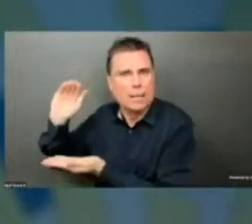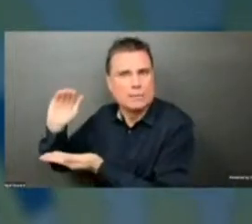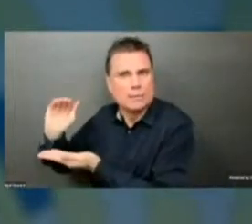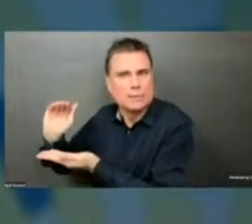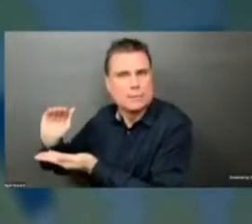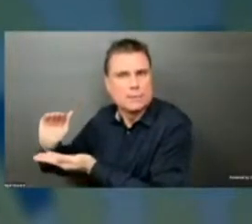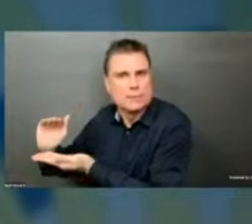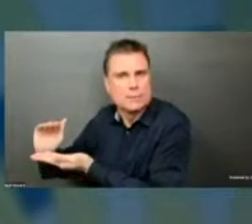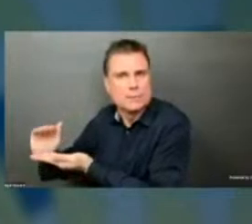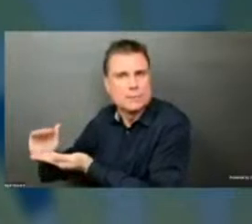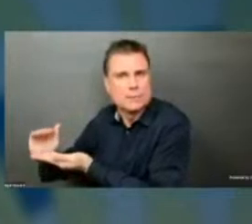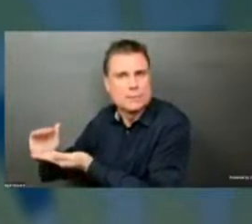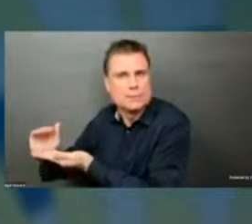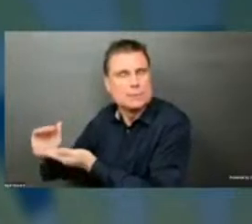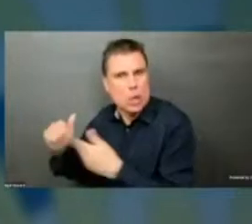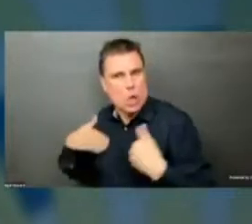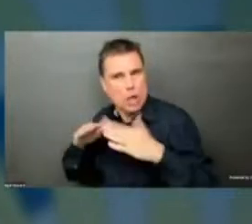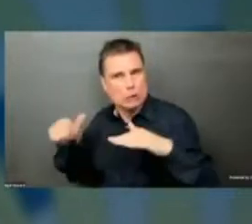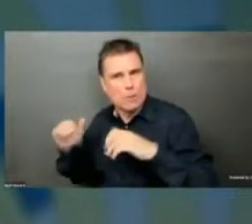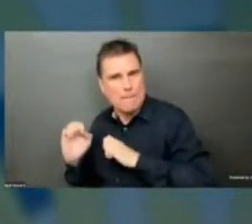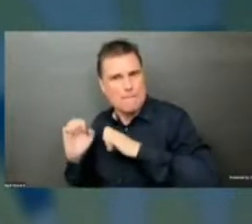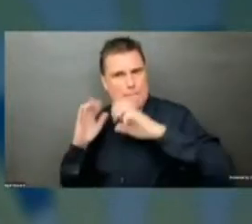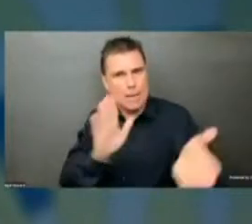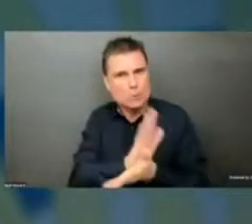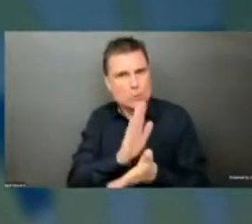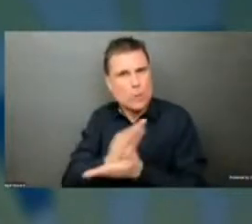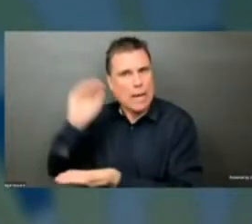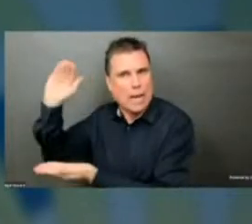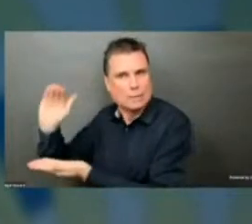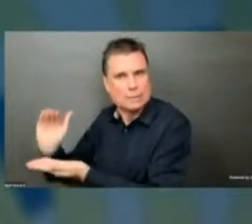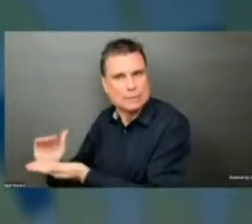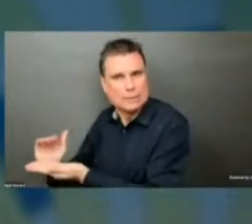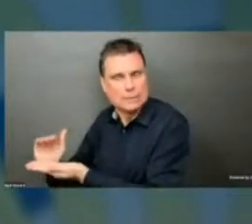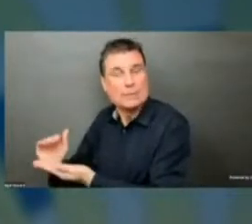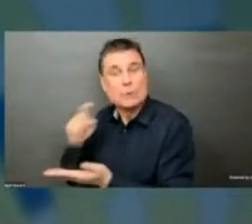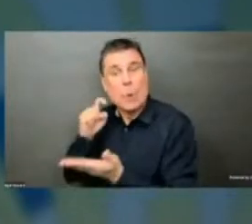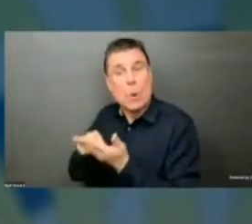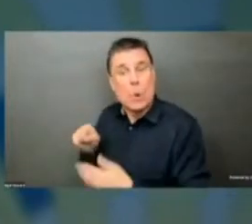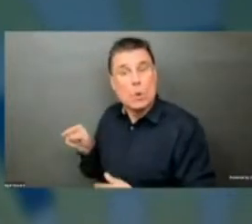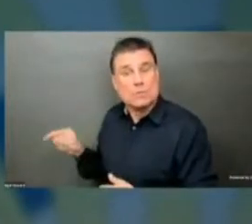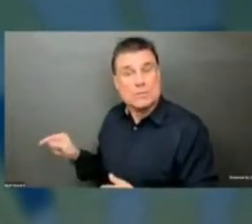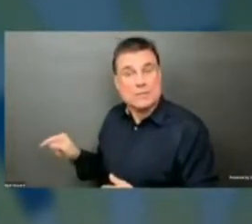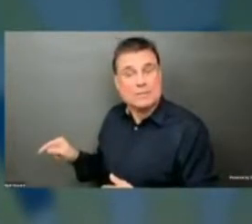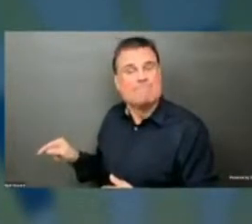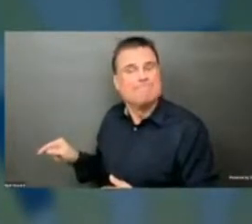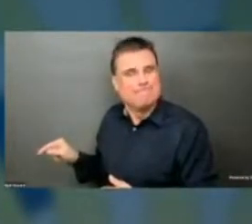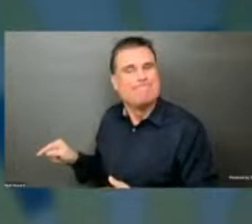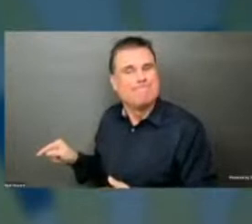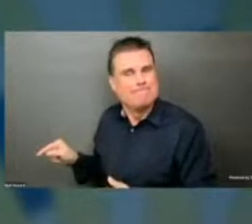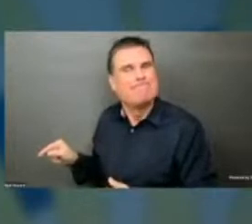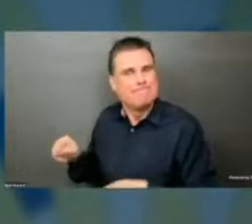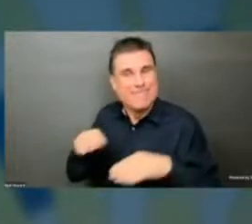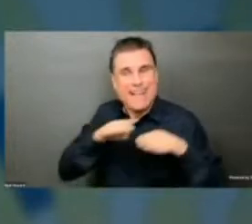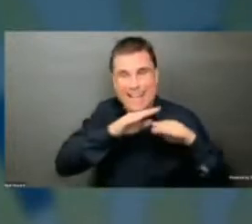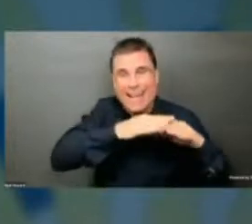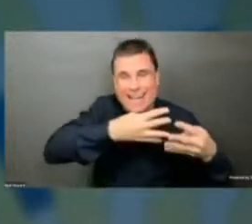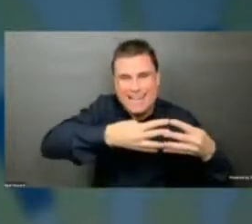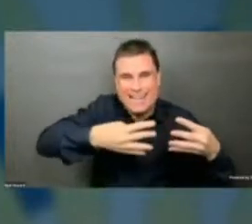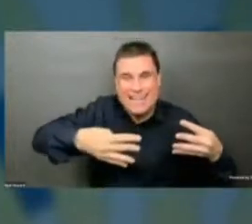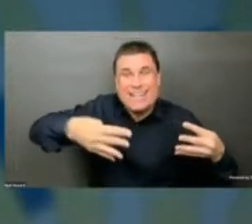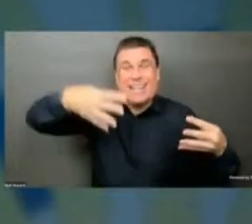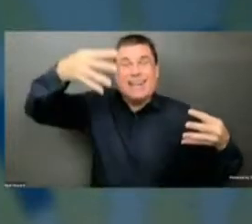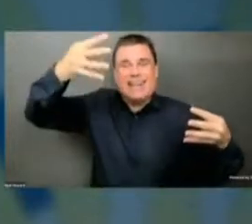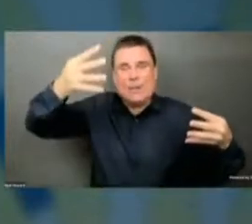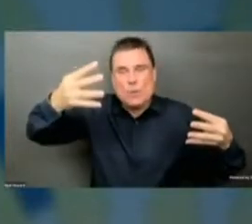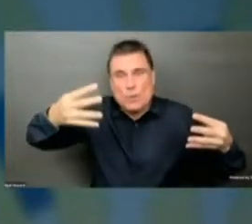下走， we are 然 finally 后寒 seeing 假 a 结束呢又开始 concerted 往上走 and 了。 a continuous decrease in transmission and cases in